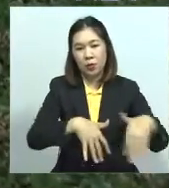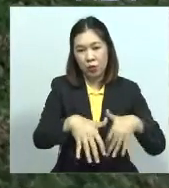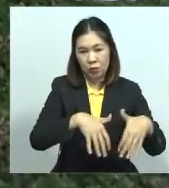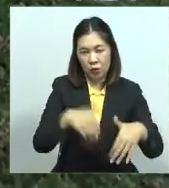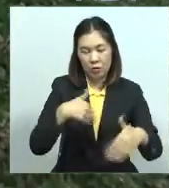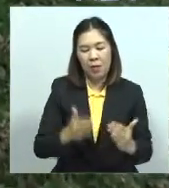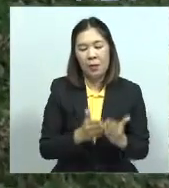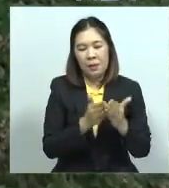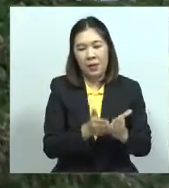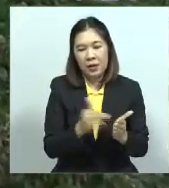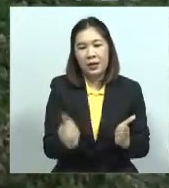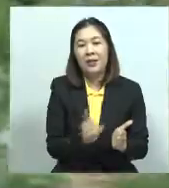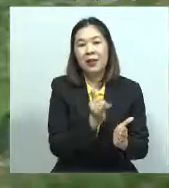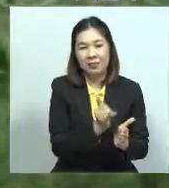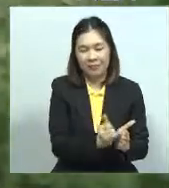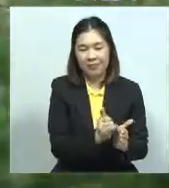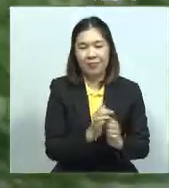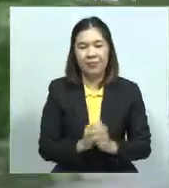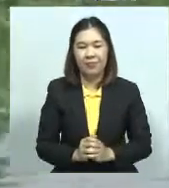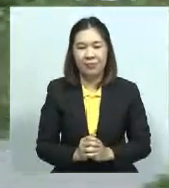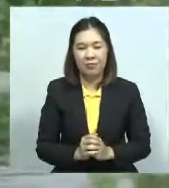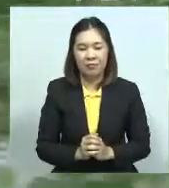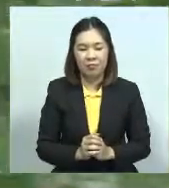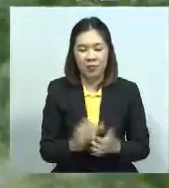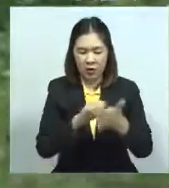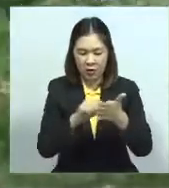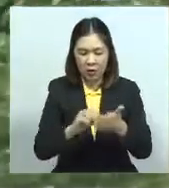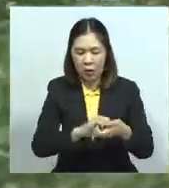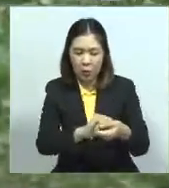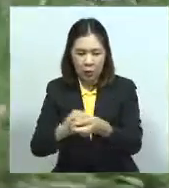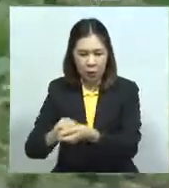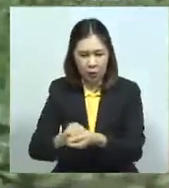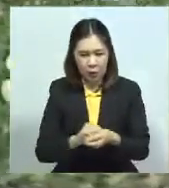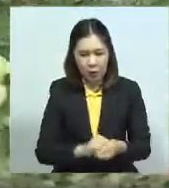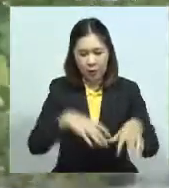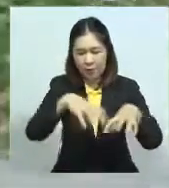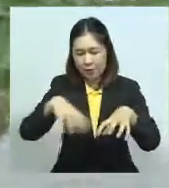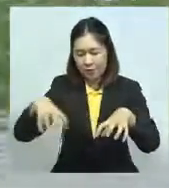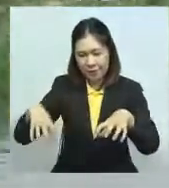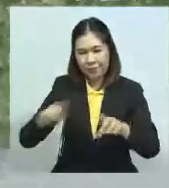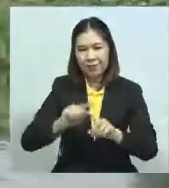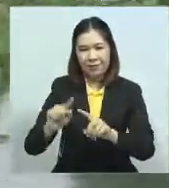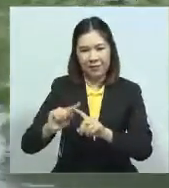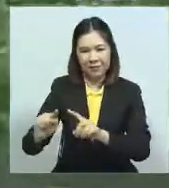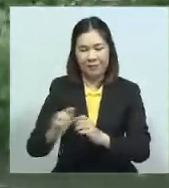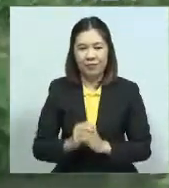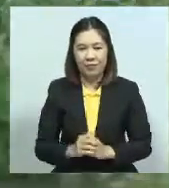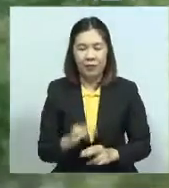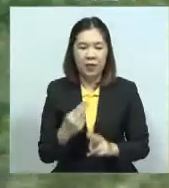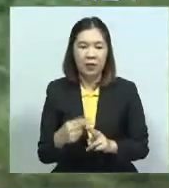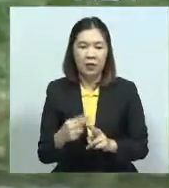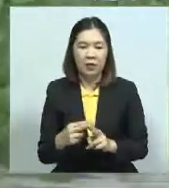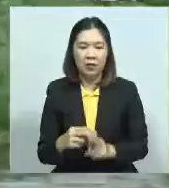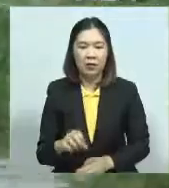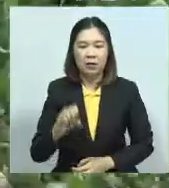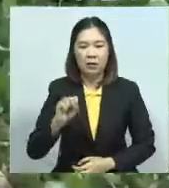องเดินทางสัญจรในบริเวณนั้นนะคะโดยจะบูรณาการร่วมมือกับทุกหน่วยงานที่เกี่ยวข้องค่ะนายสมคิด